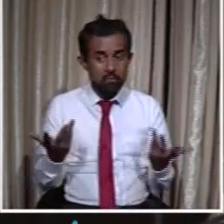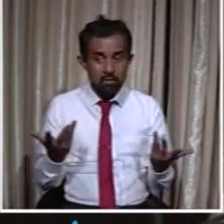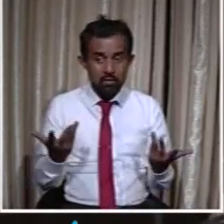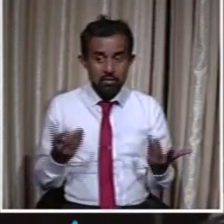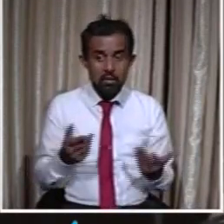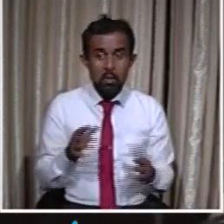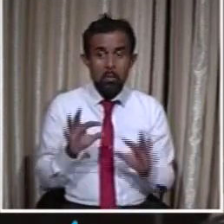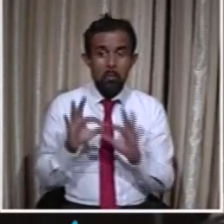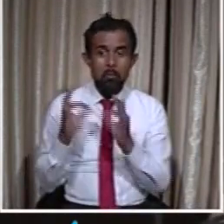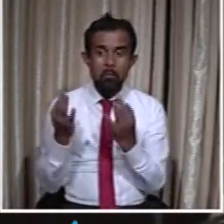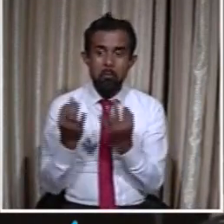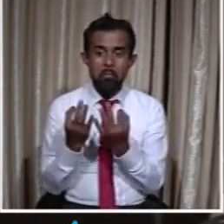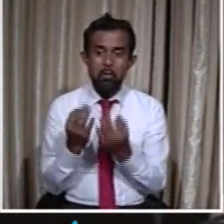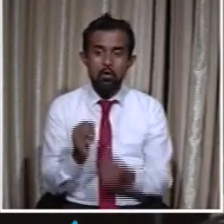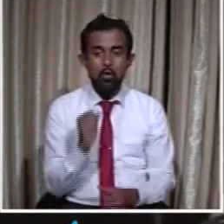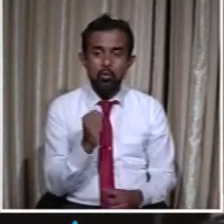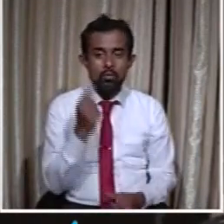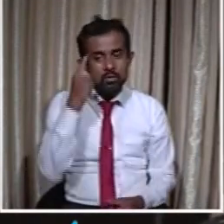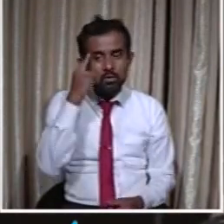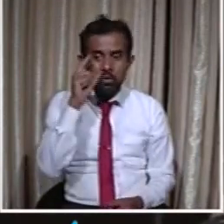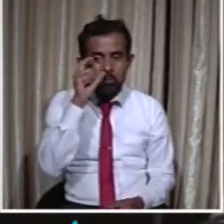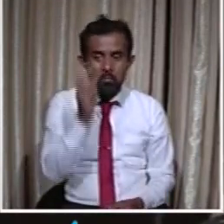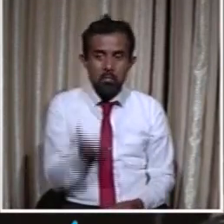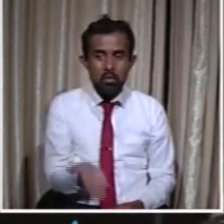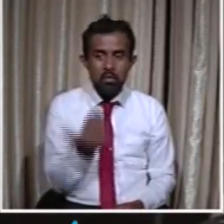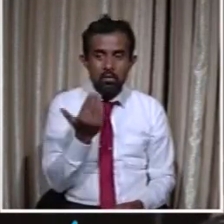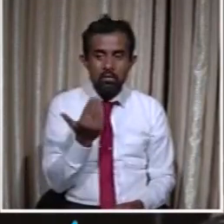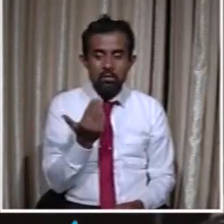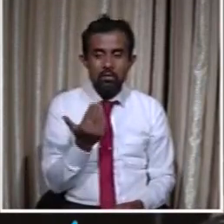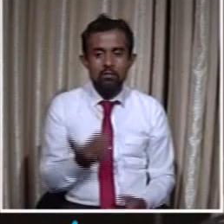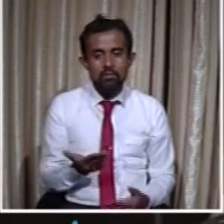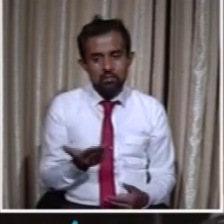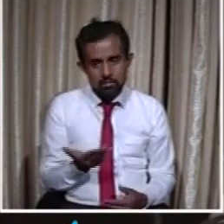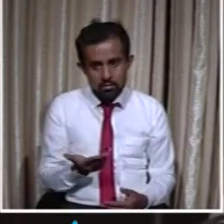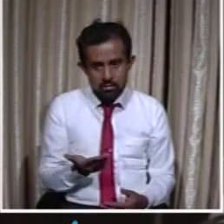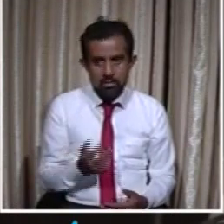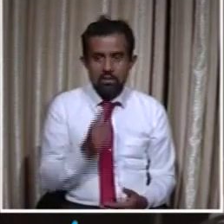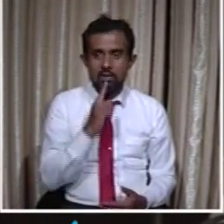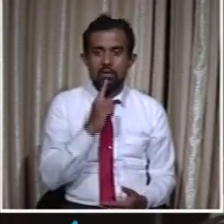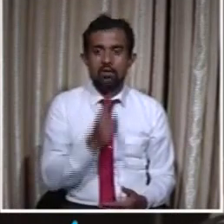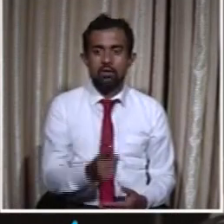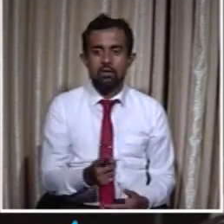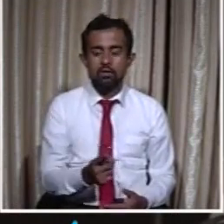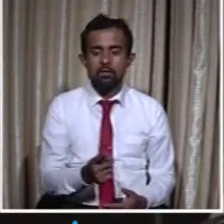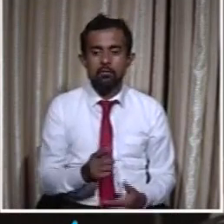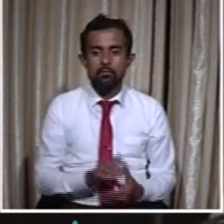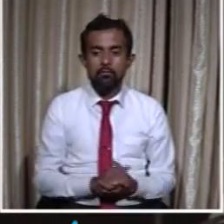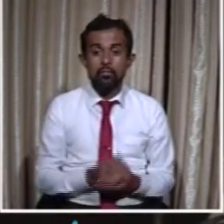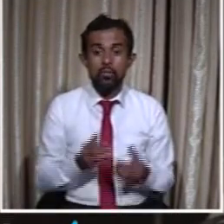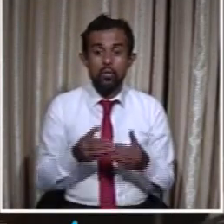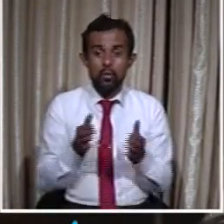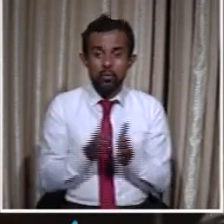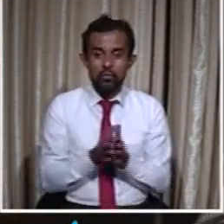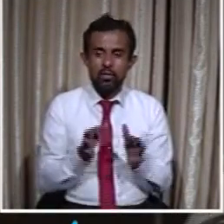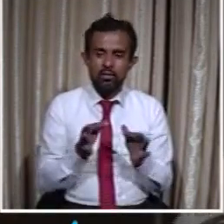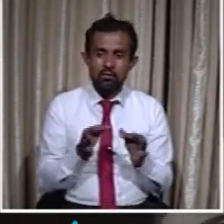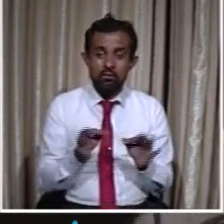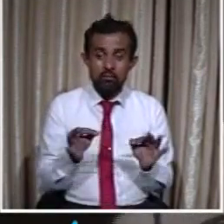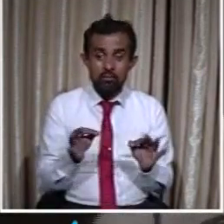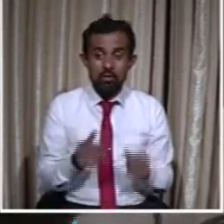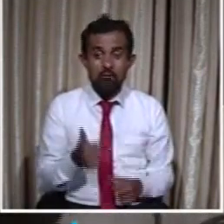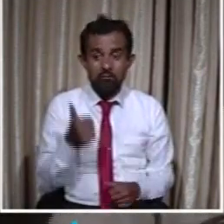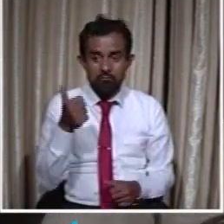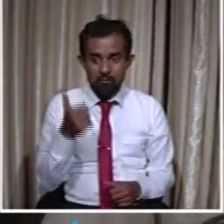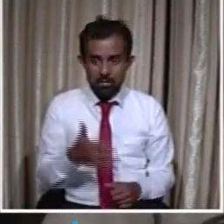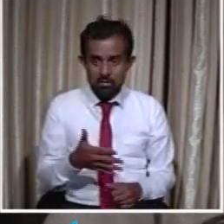ஆகவே வினயமாக வேண்டிக் கொள்வது, அவர்களுடைய விடுதலை என்பது மிக முக்கியம் என்பதை நான் உங்களிடம்